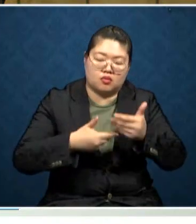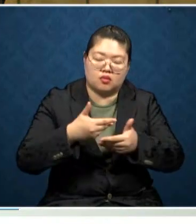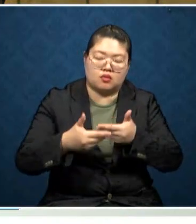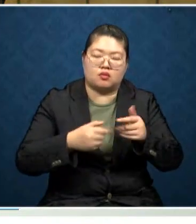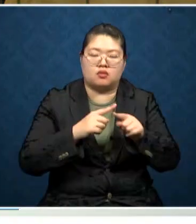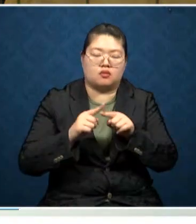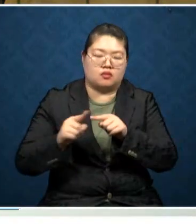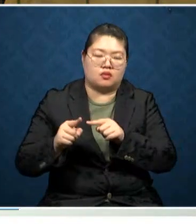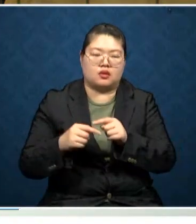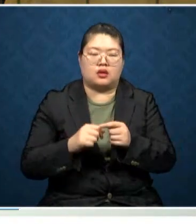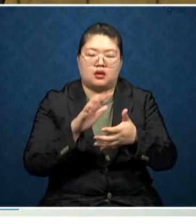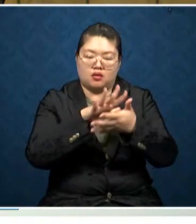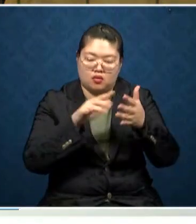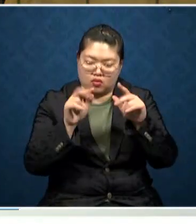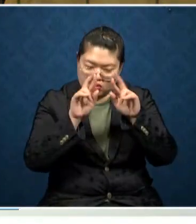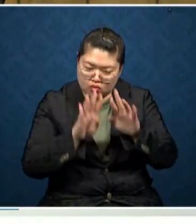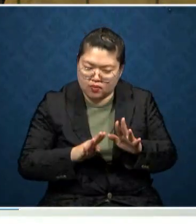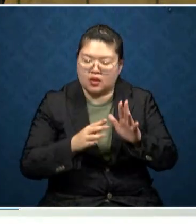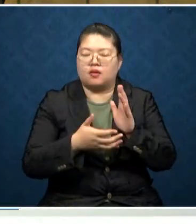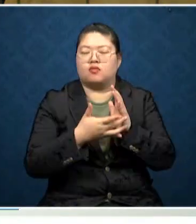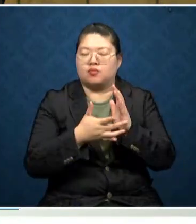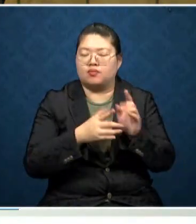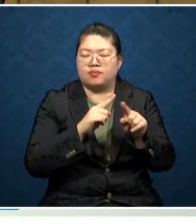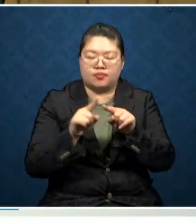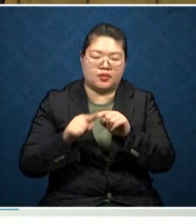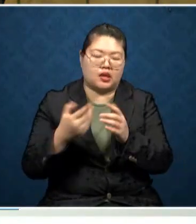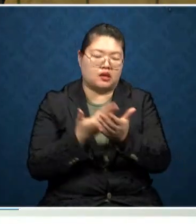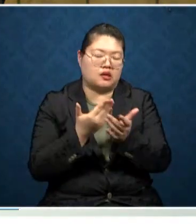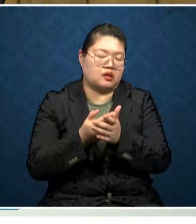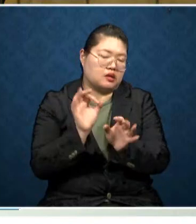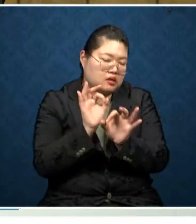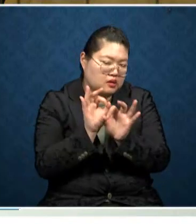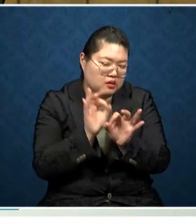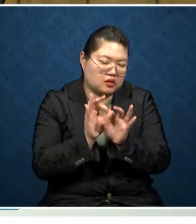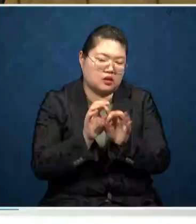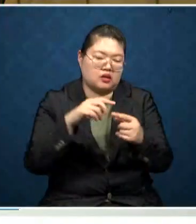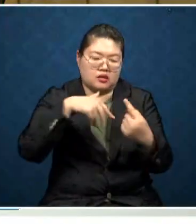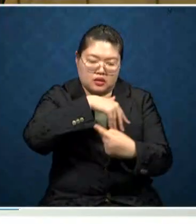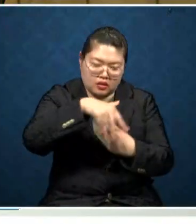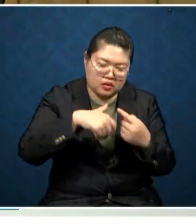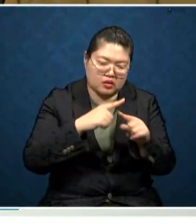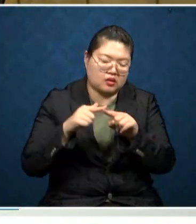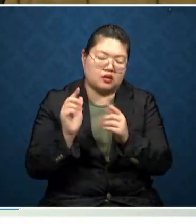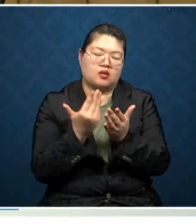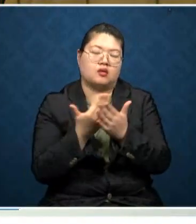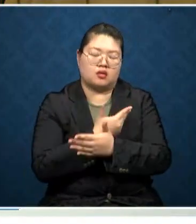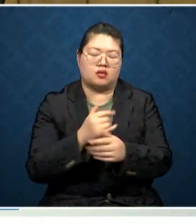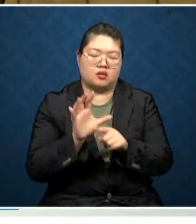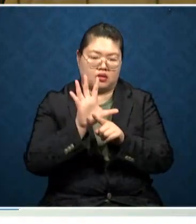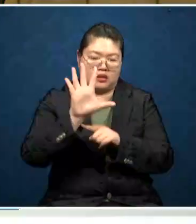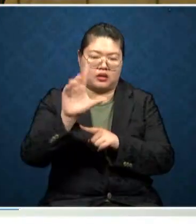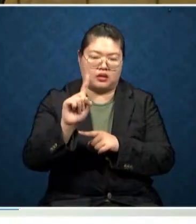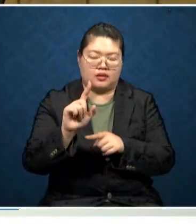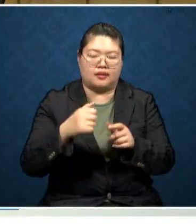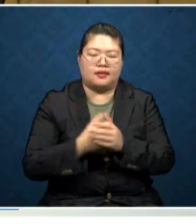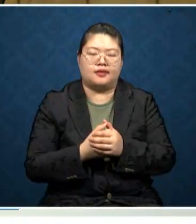พัฒนาแพลตฟอร์มการเก็บข้อมูลการเงินเพื่อปรับตัวด้านสิ่งแวดล้อม 5หน่วย